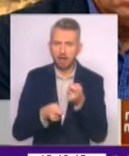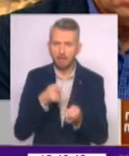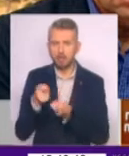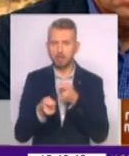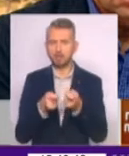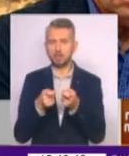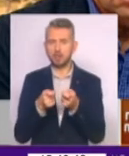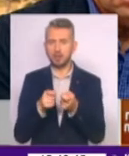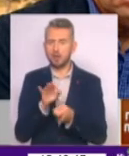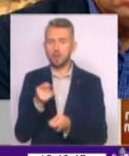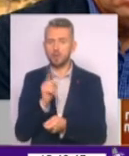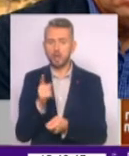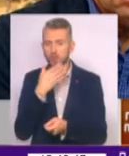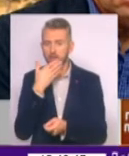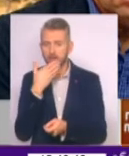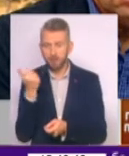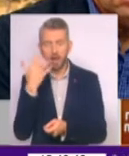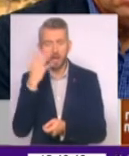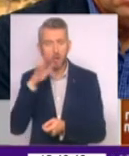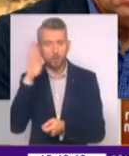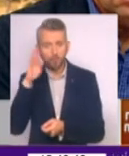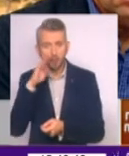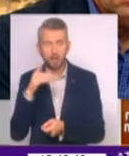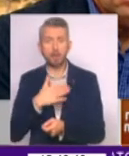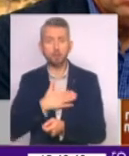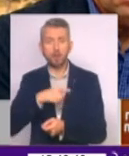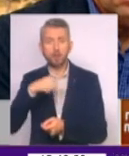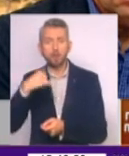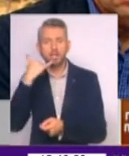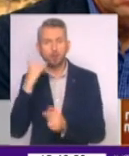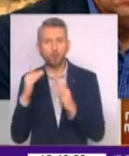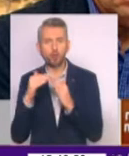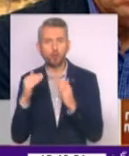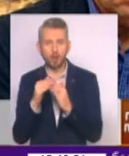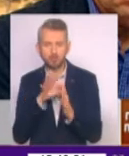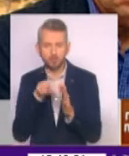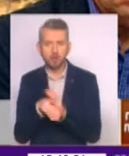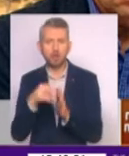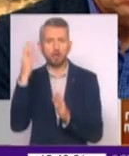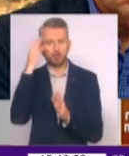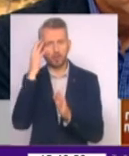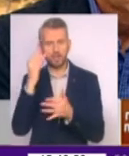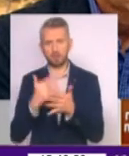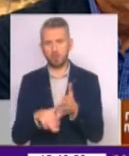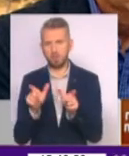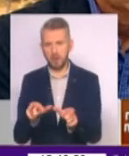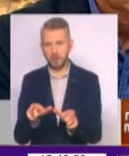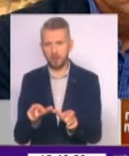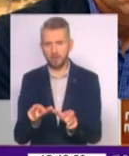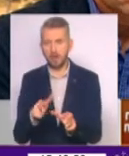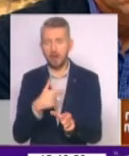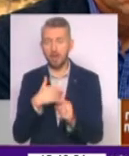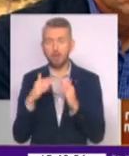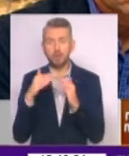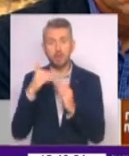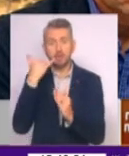заявками про те, що немає гарячої води, мій телефон домашній поставили в чорний список. Я з домашнього телефону